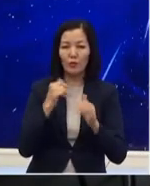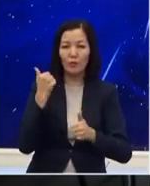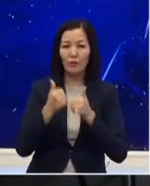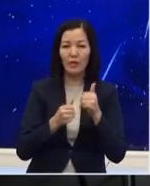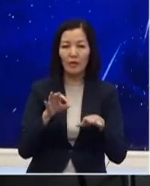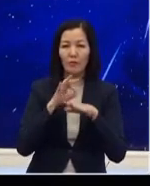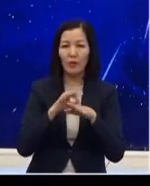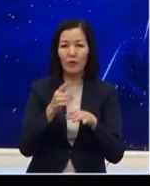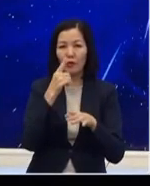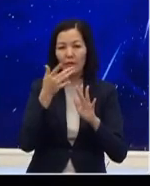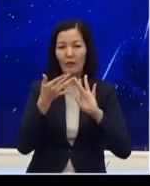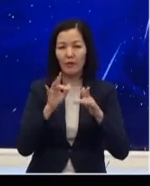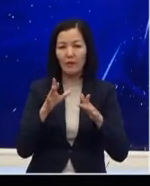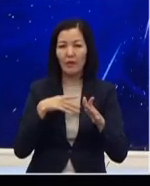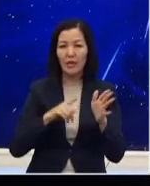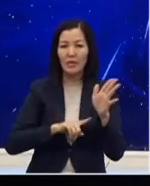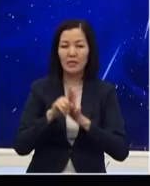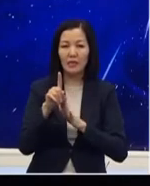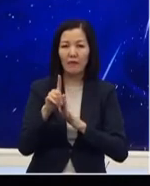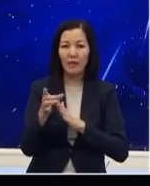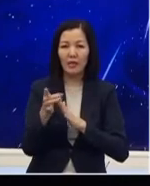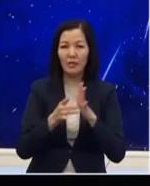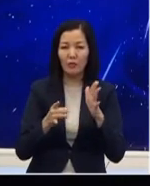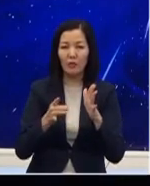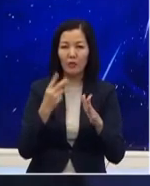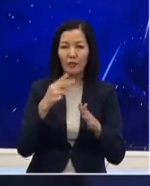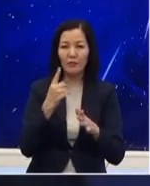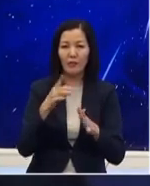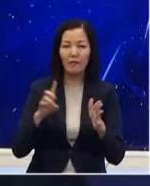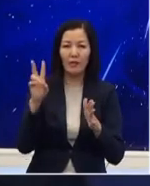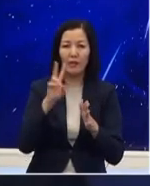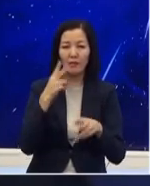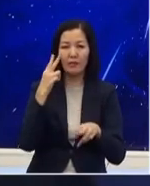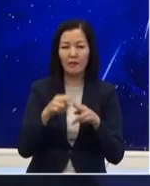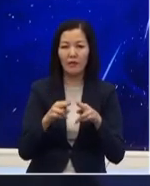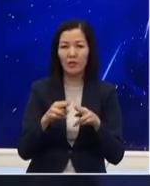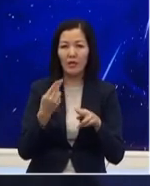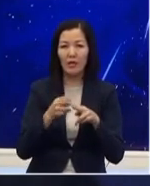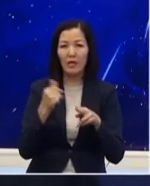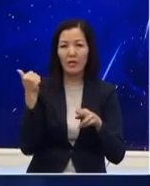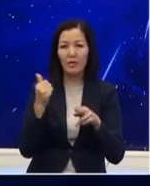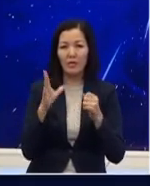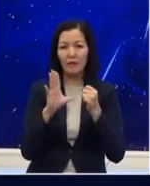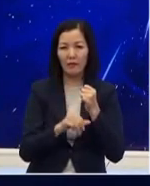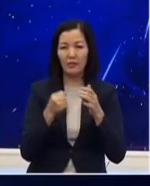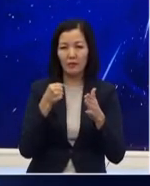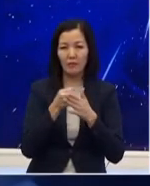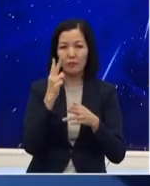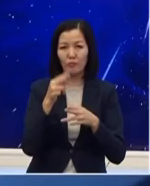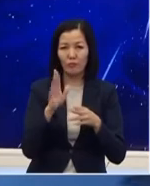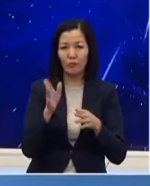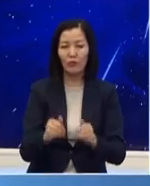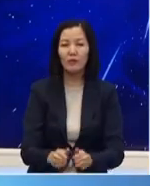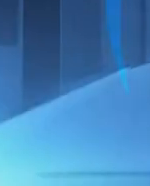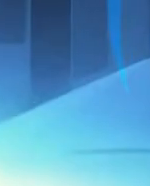Казахстана проходит в режиме онлайн. Стартовало первенство республики 21 ноября. Завершится в конце этой недели. Ануар